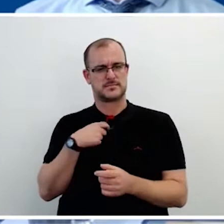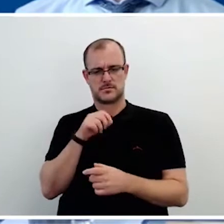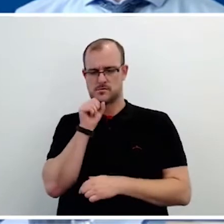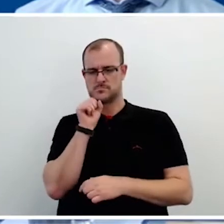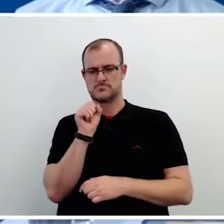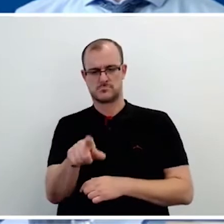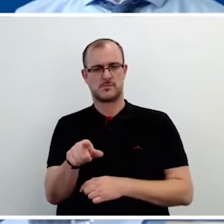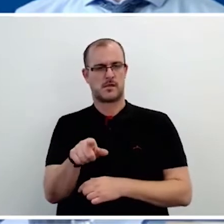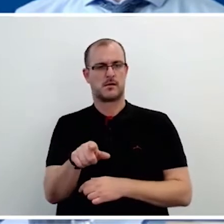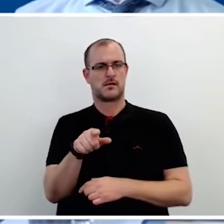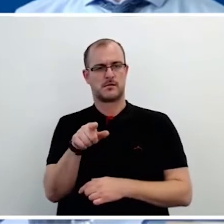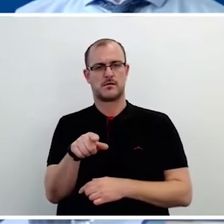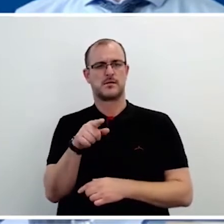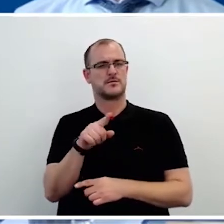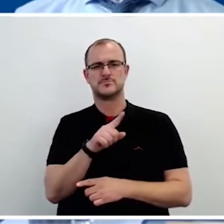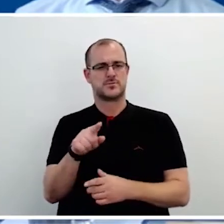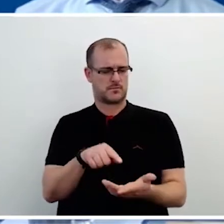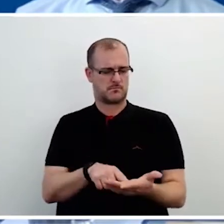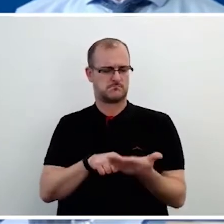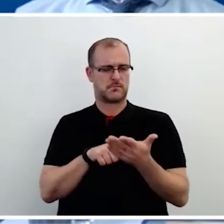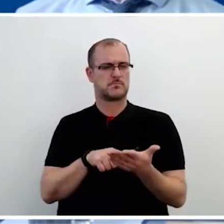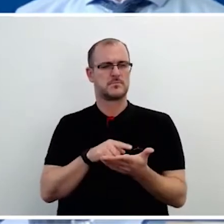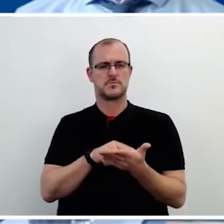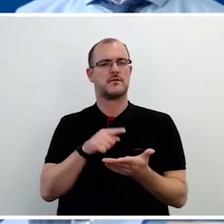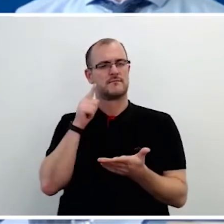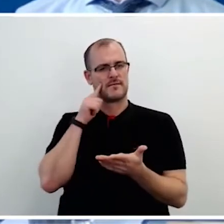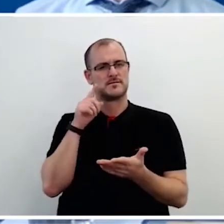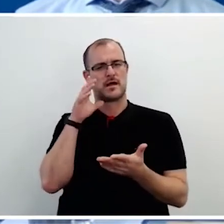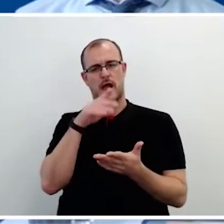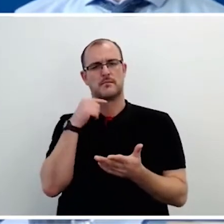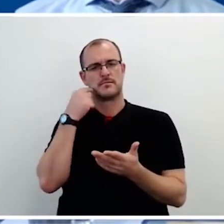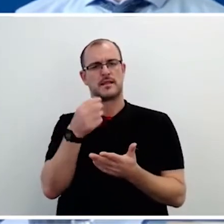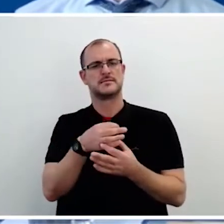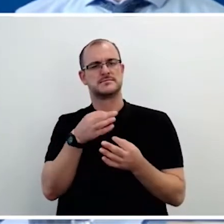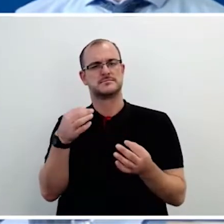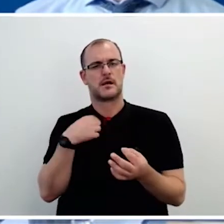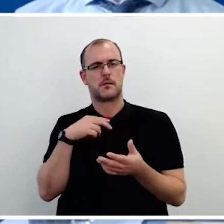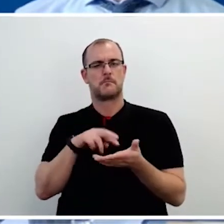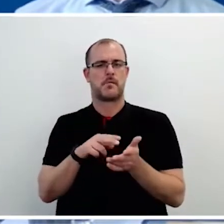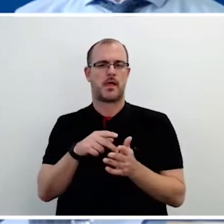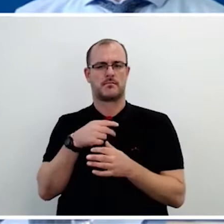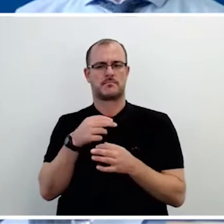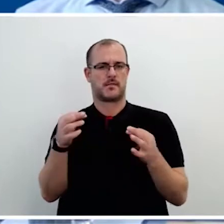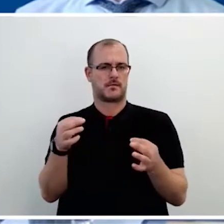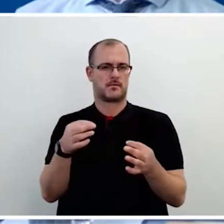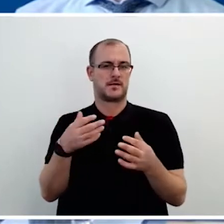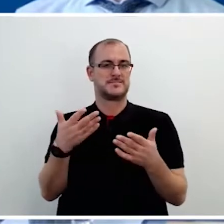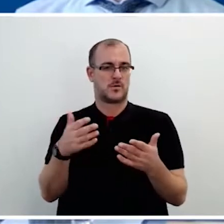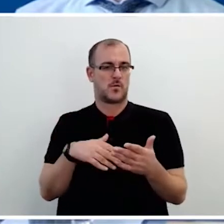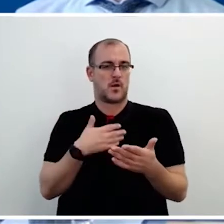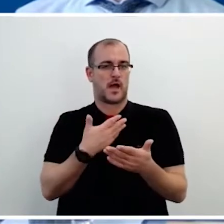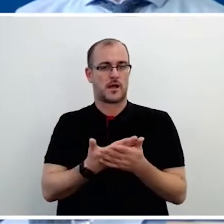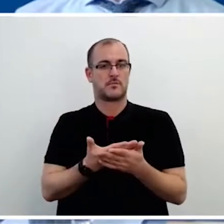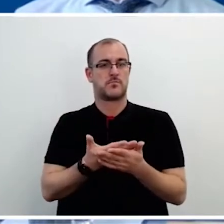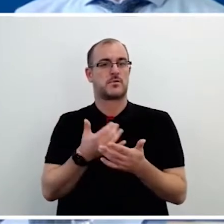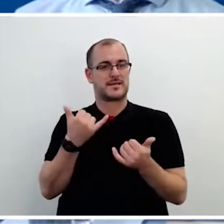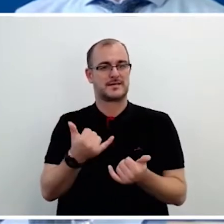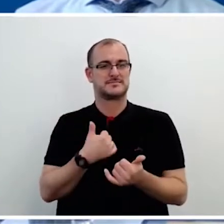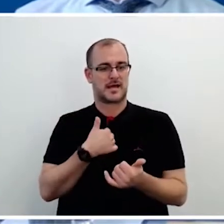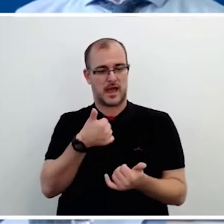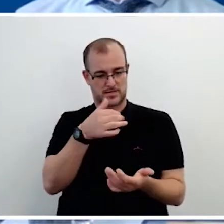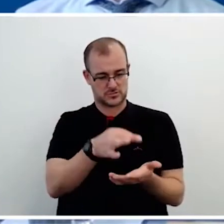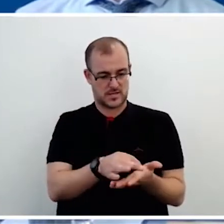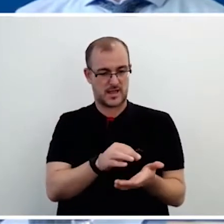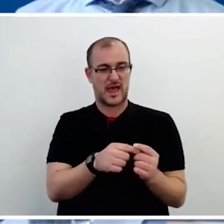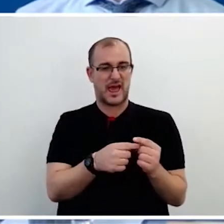Erzieher und die haben das direkt auf der App und können schon abends den nächsten Tag planen. Solche Angebote entwickeln wir an einer